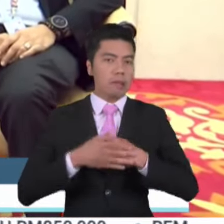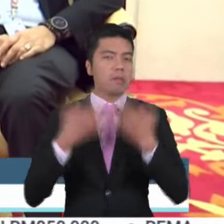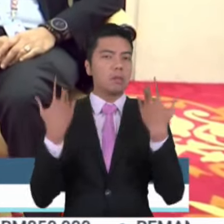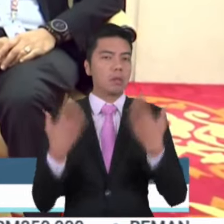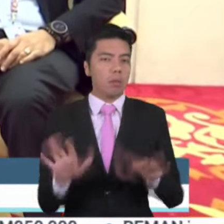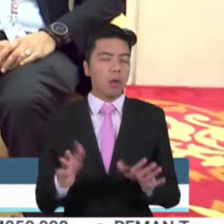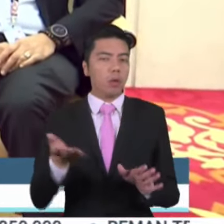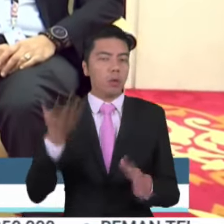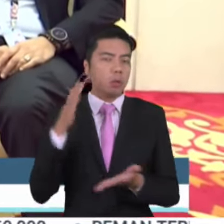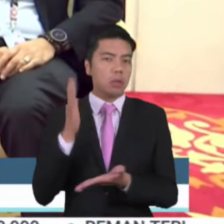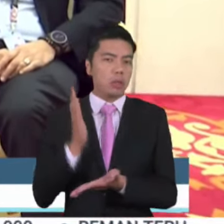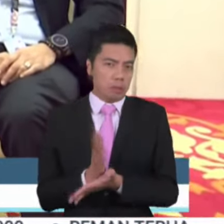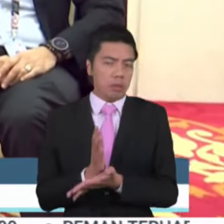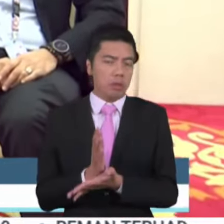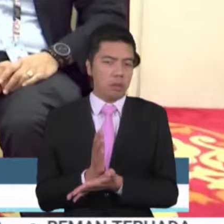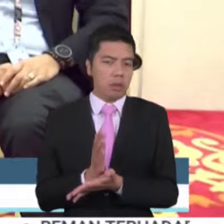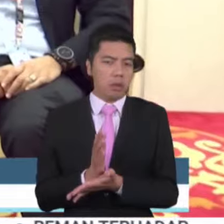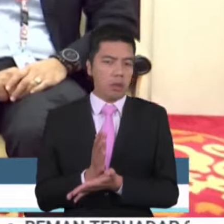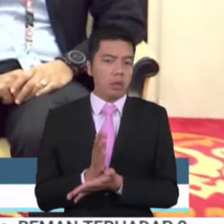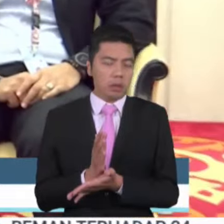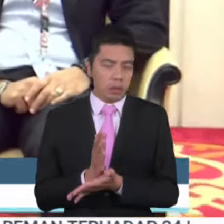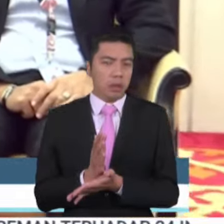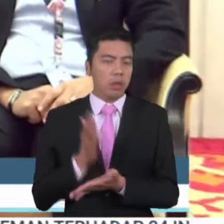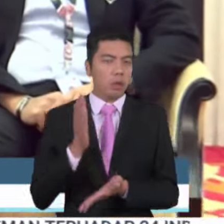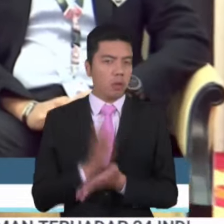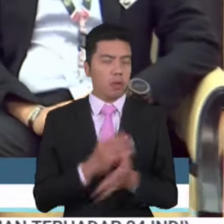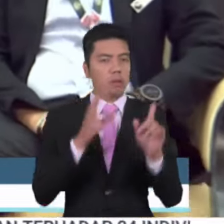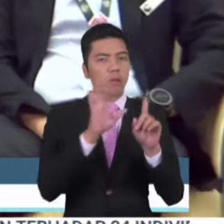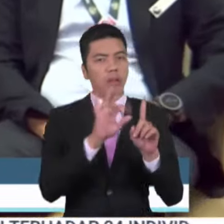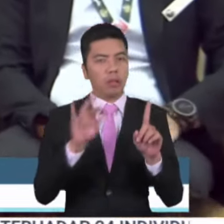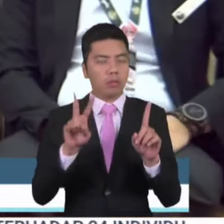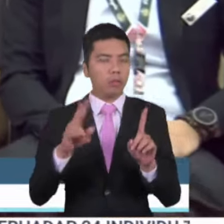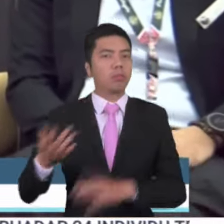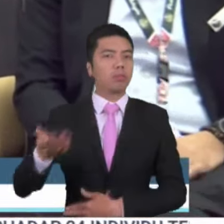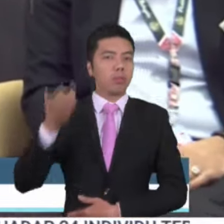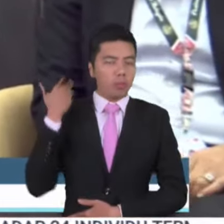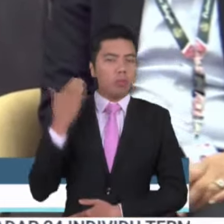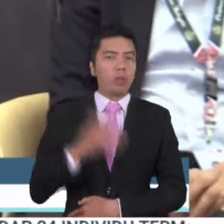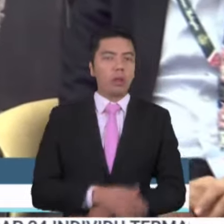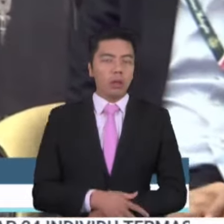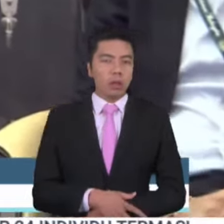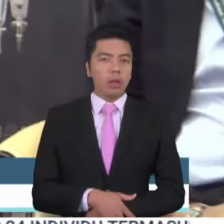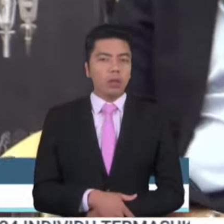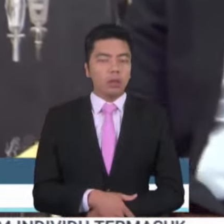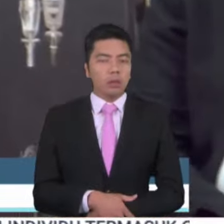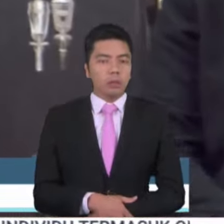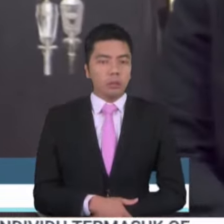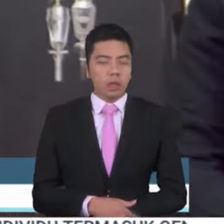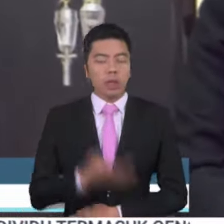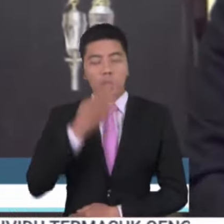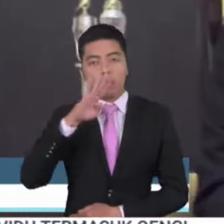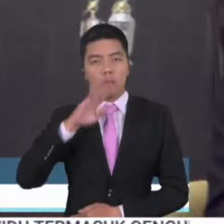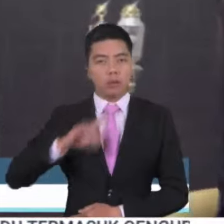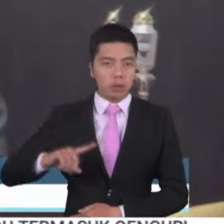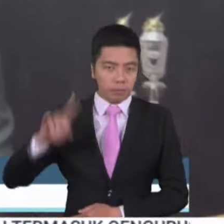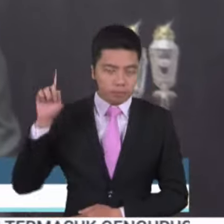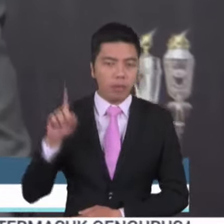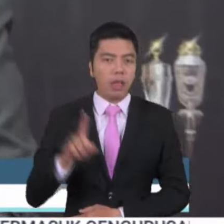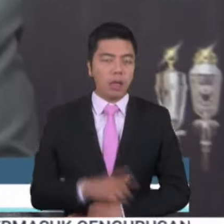selepas di-repeal. Actually bukan ini, repeal dulu 1992. So, Alhamdulillah,